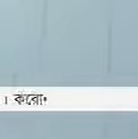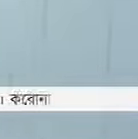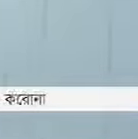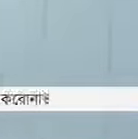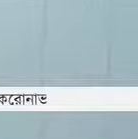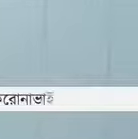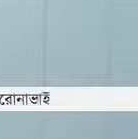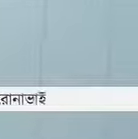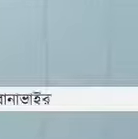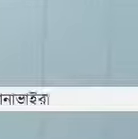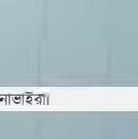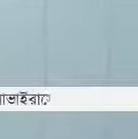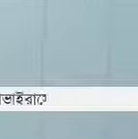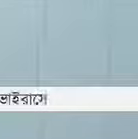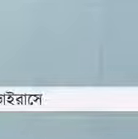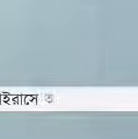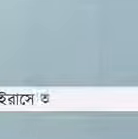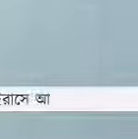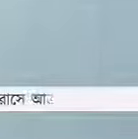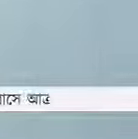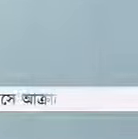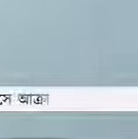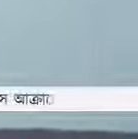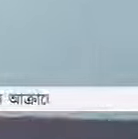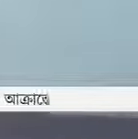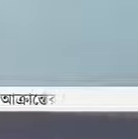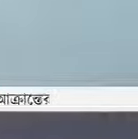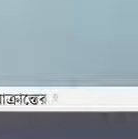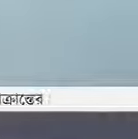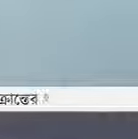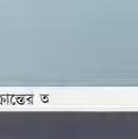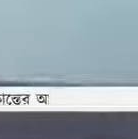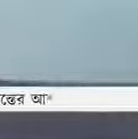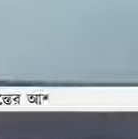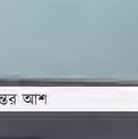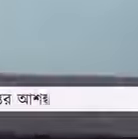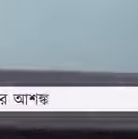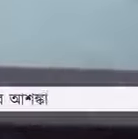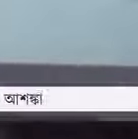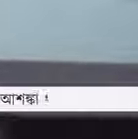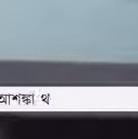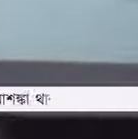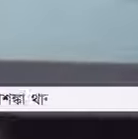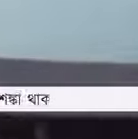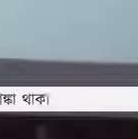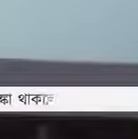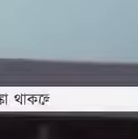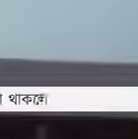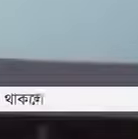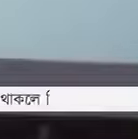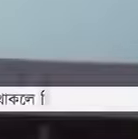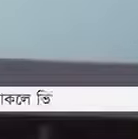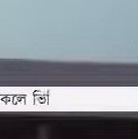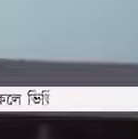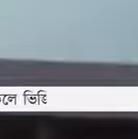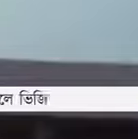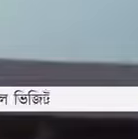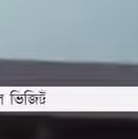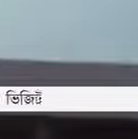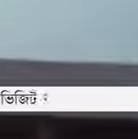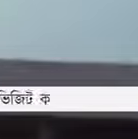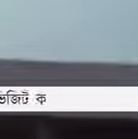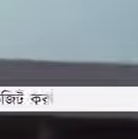আজকের দৈনিক তথ্য বুলেটিন স্বাস্থ্য অধিদপ্তর এখানেই সমাপ্ত করছি। সবাইকে আবারও অনেক অনেক ধন্যবাদ।